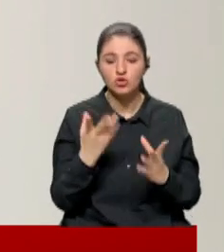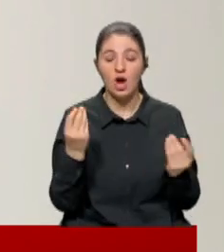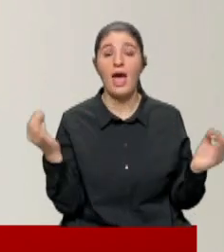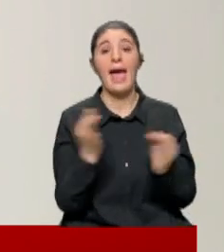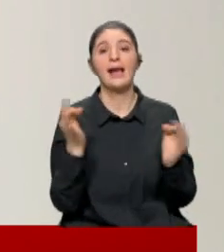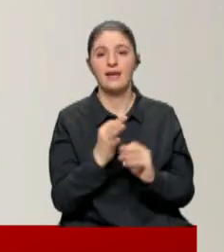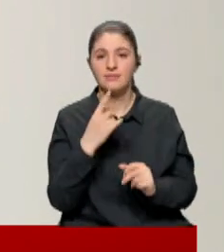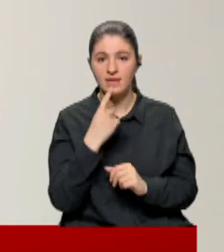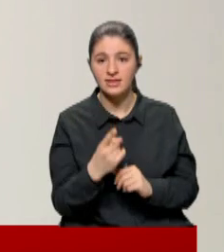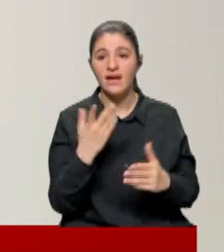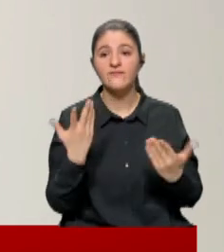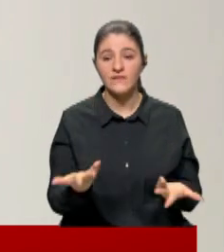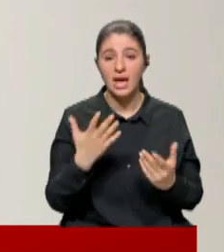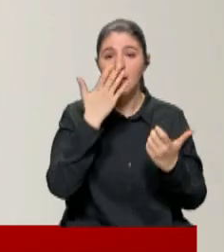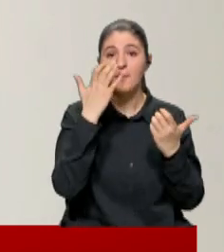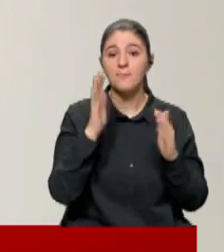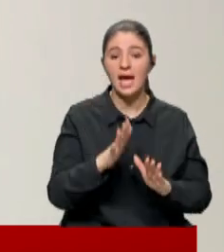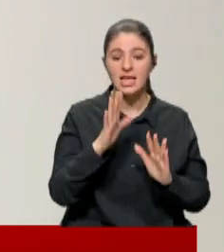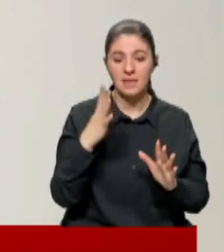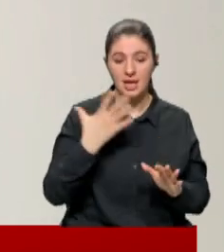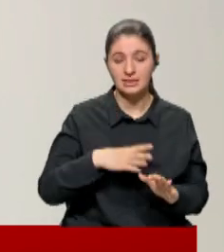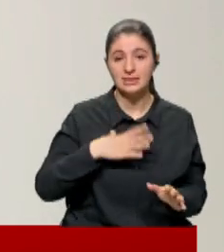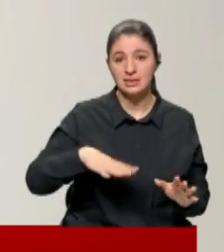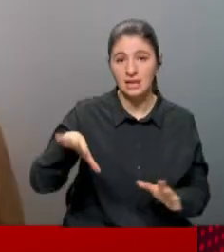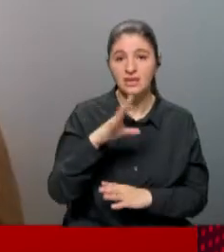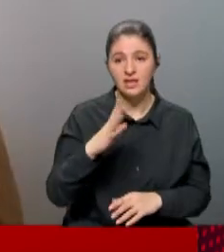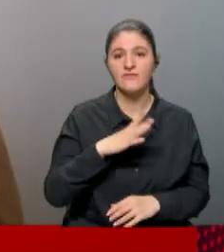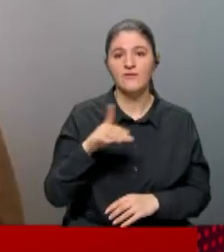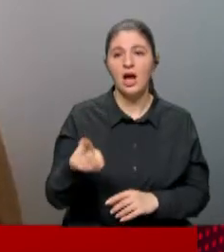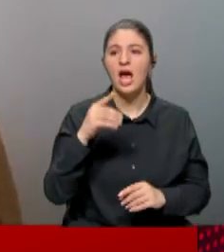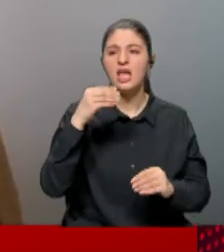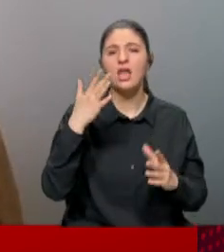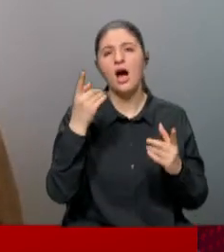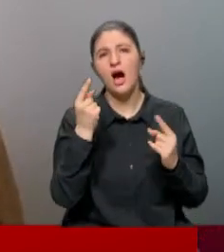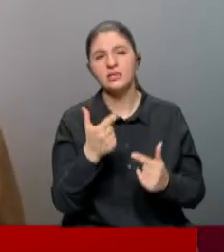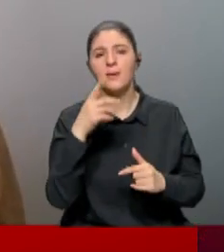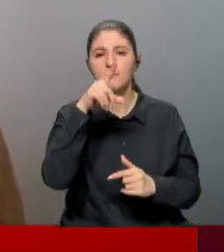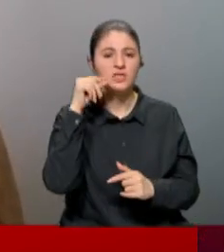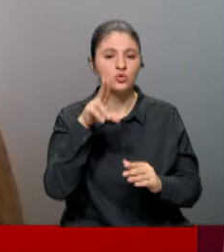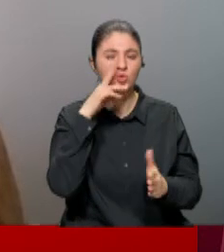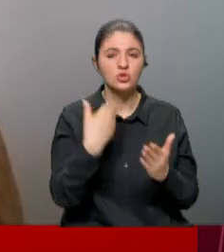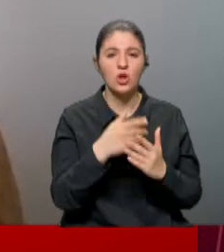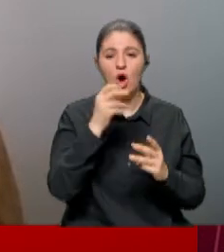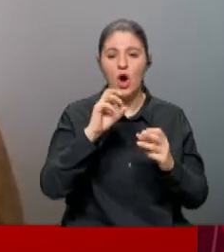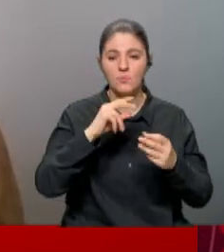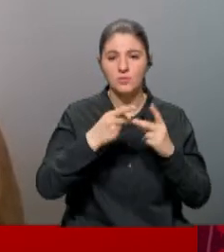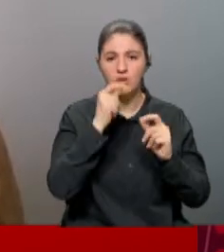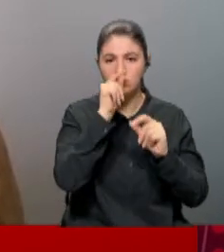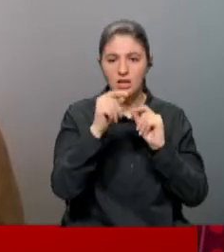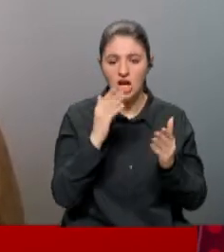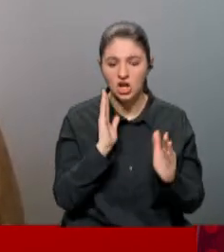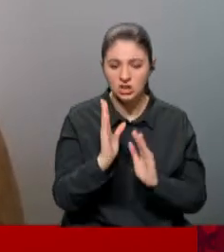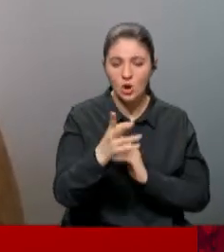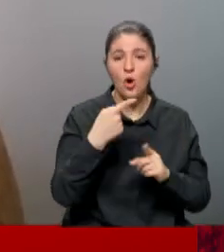erken diyen ve bekleme taraftarı olanlar da var. En aşağı Mayıs sonuna kadar omikron salgınının gidişatıyla